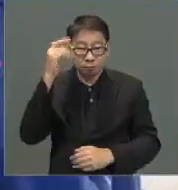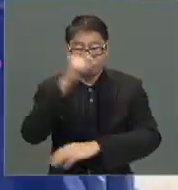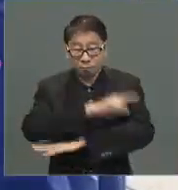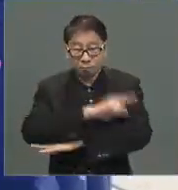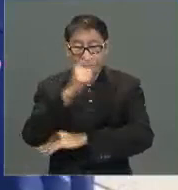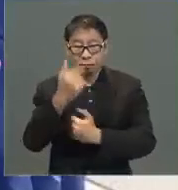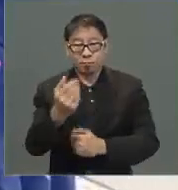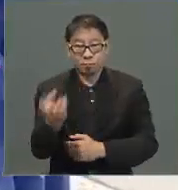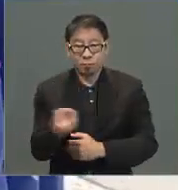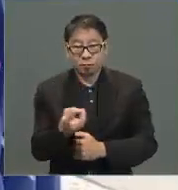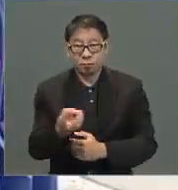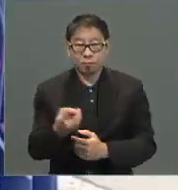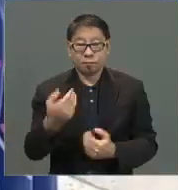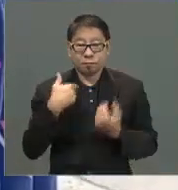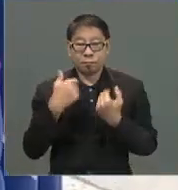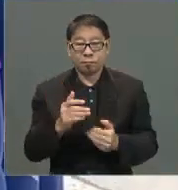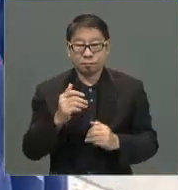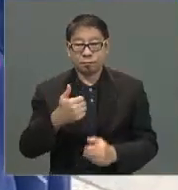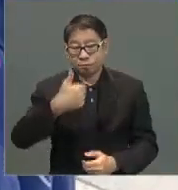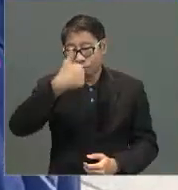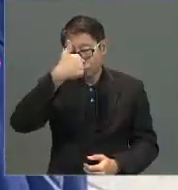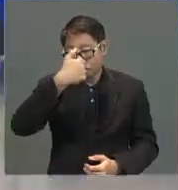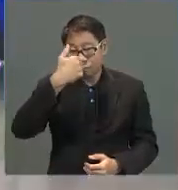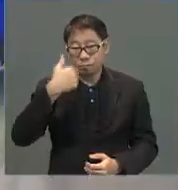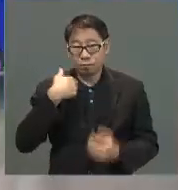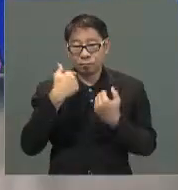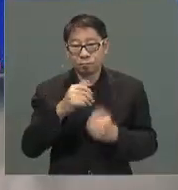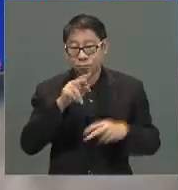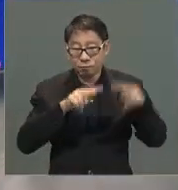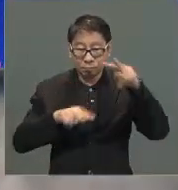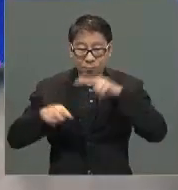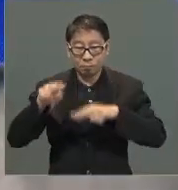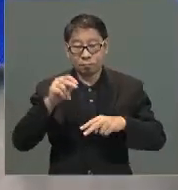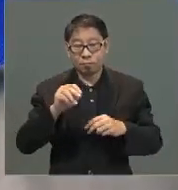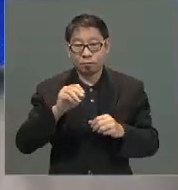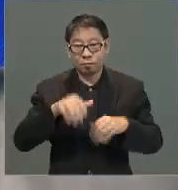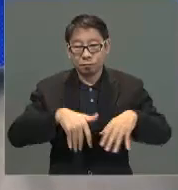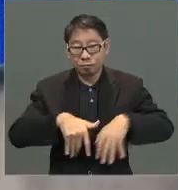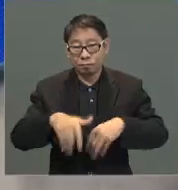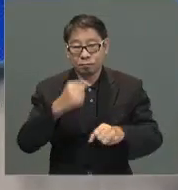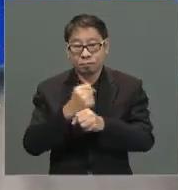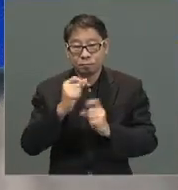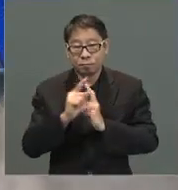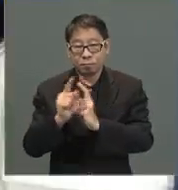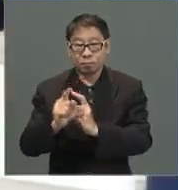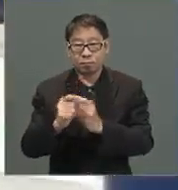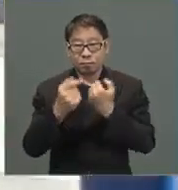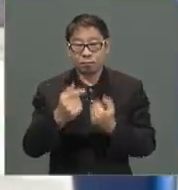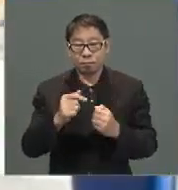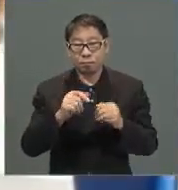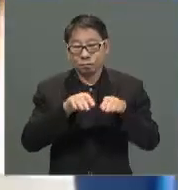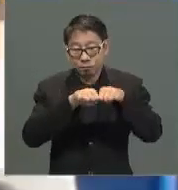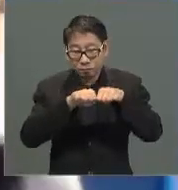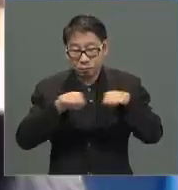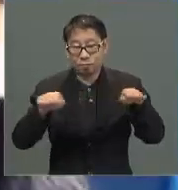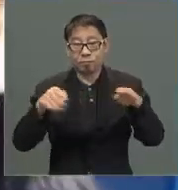นักโดยมีเจ้าหน้าที่ขนส่งออกไปตรวจการและกำกับเน้นให้ประชาชนปฏิบัติตามข้อกำหนดเพื่อความปล